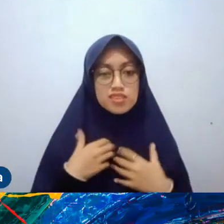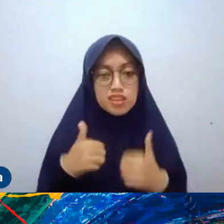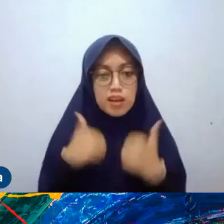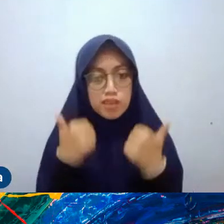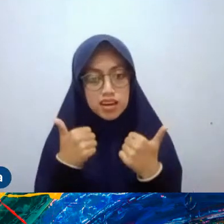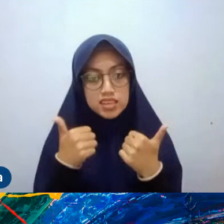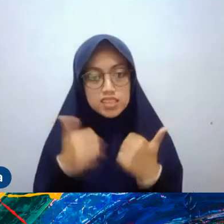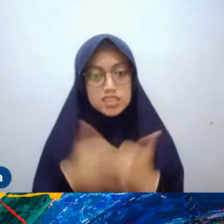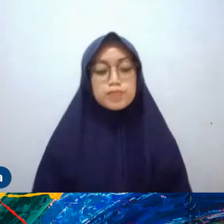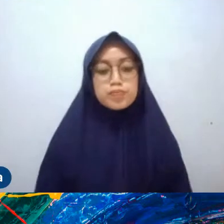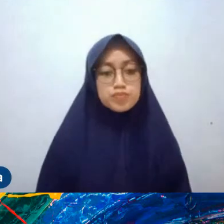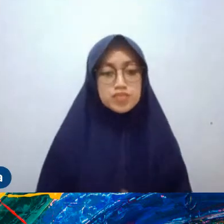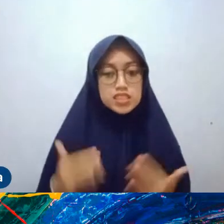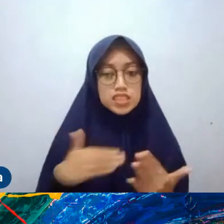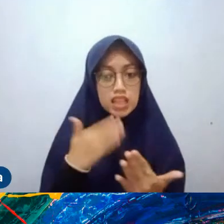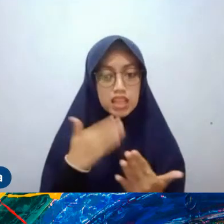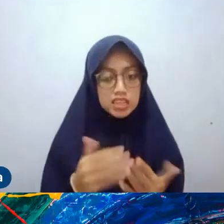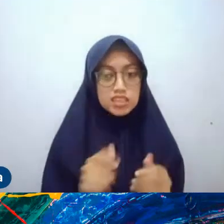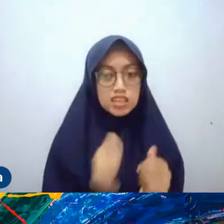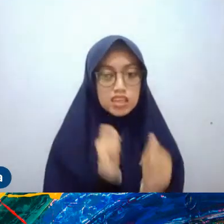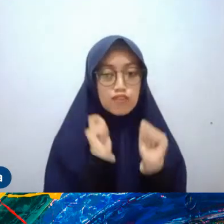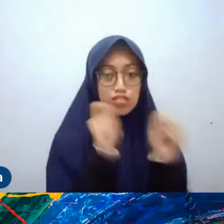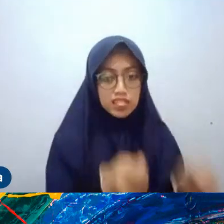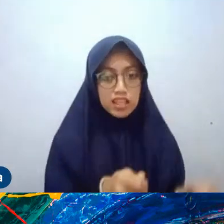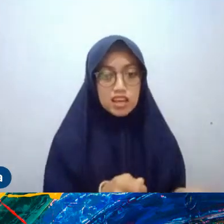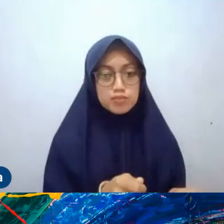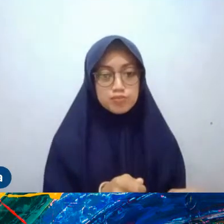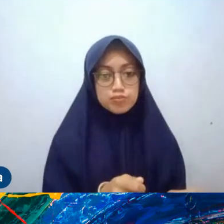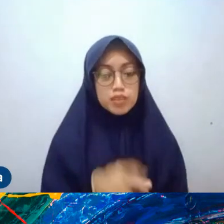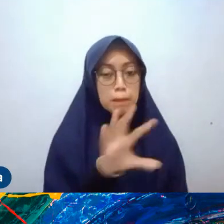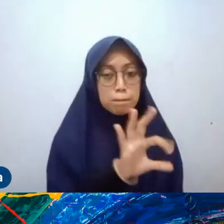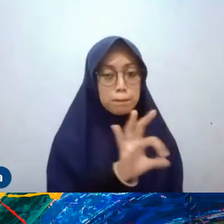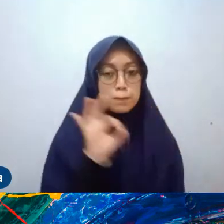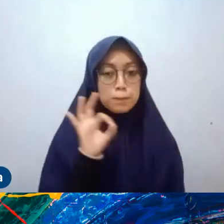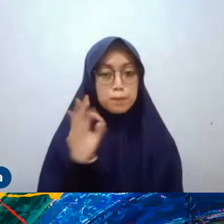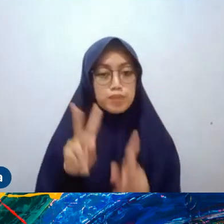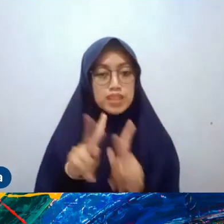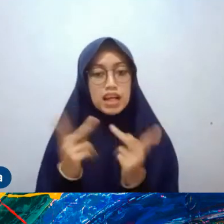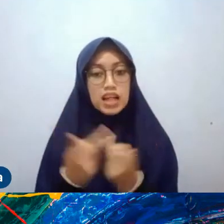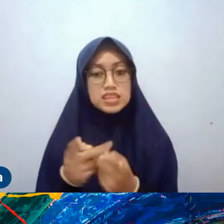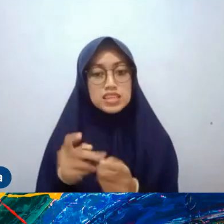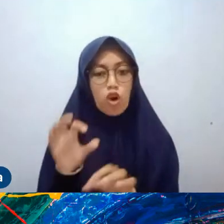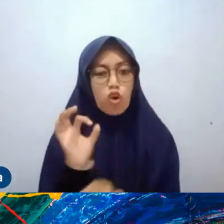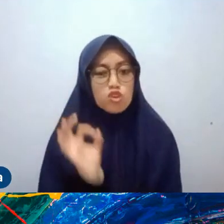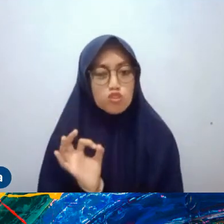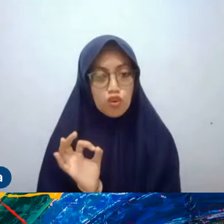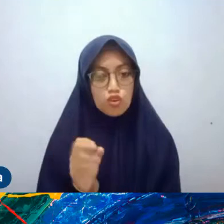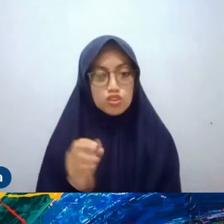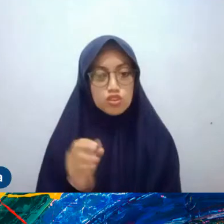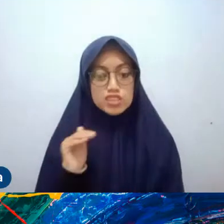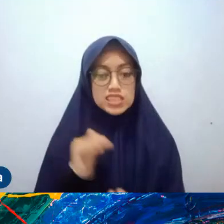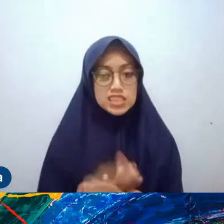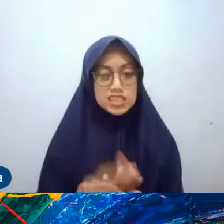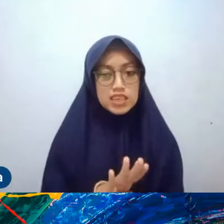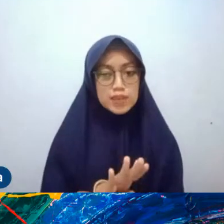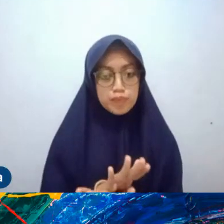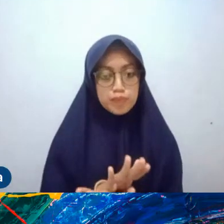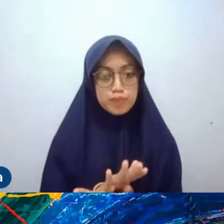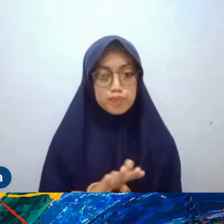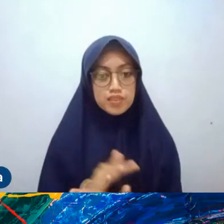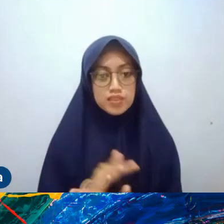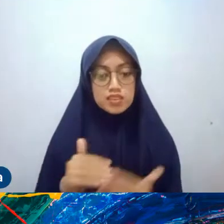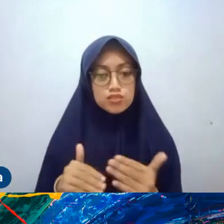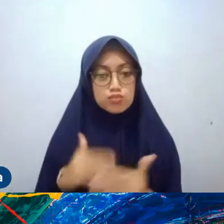silakan daftar dulu ya. Bila pilih kelas yang masih kosong, kemudian kirim. Registrasi acara ini akan